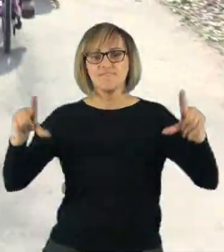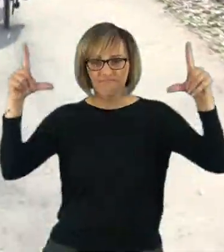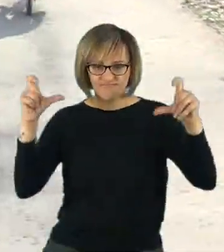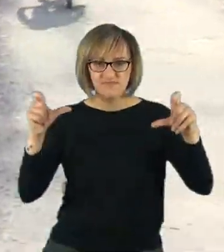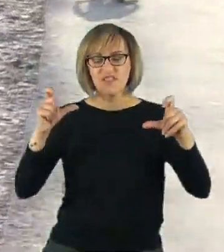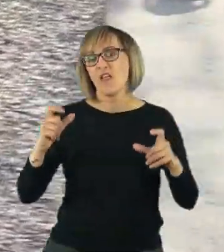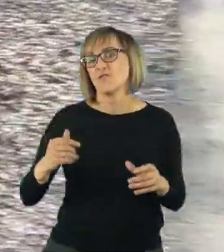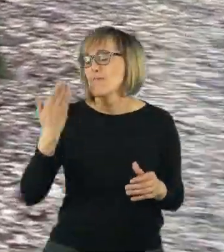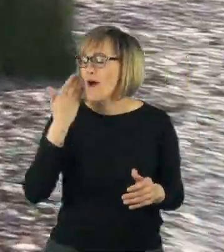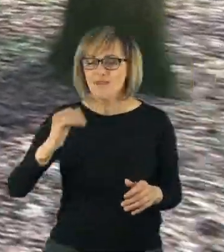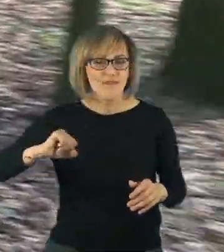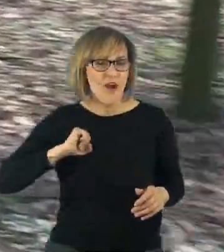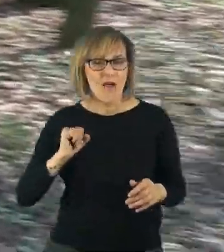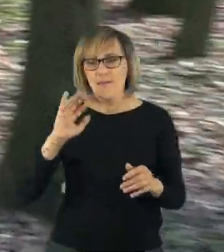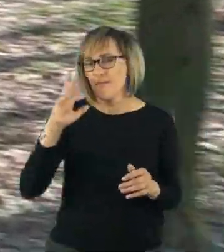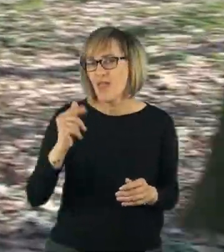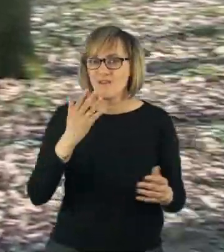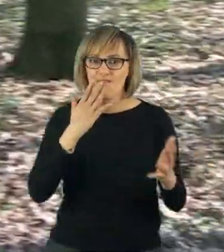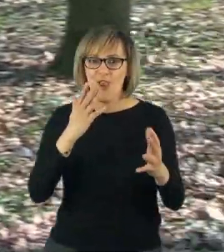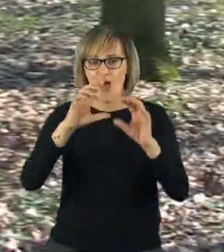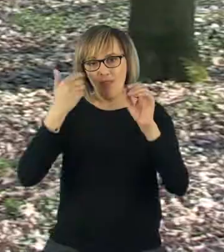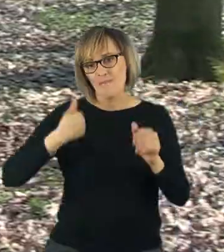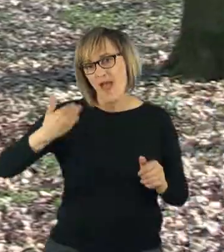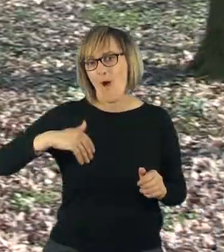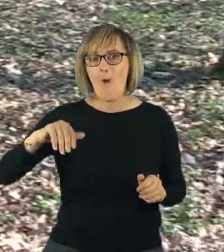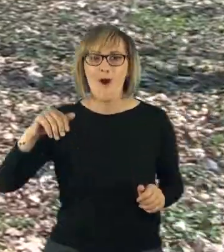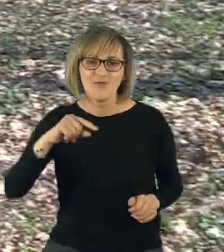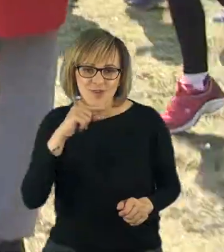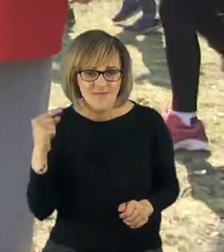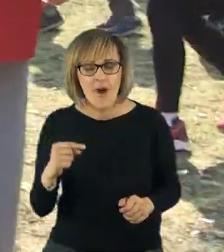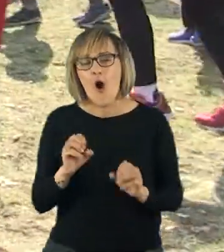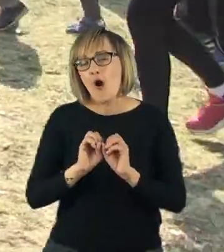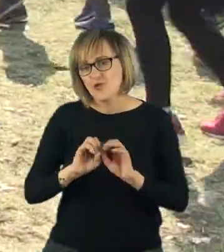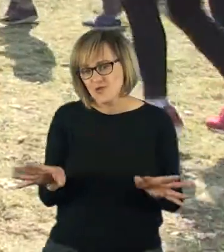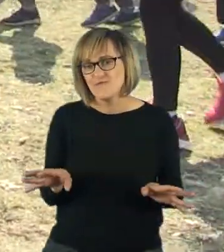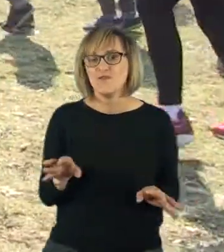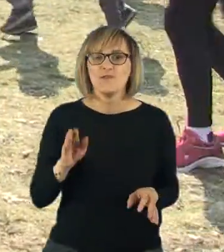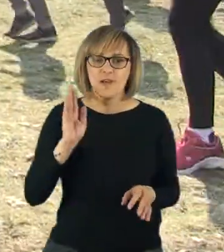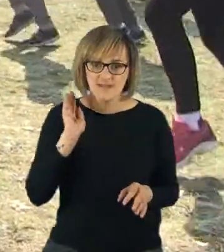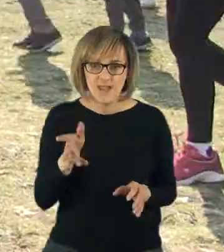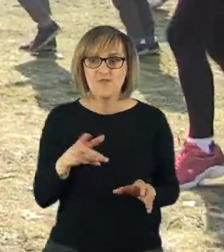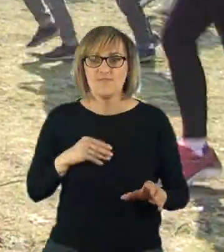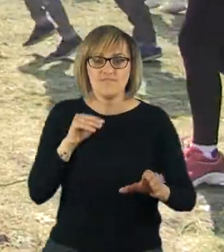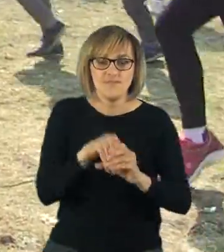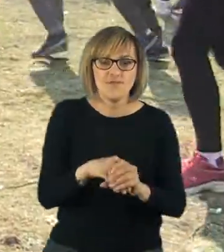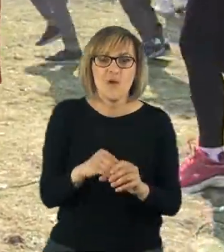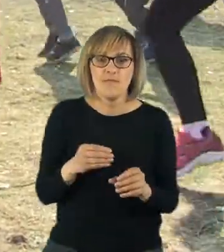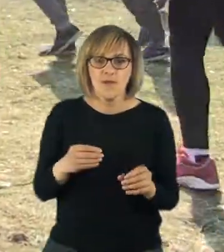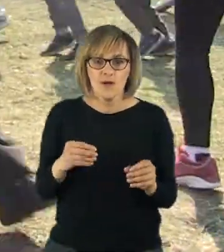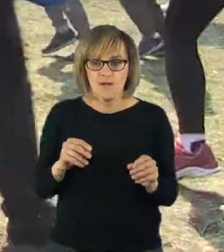naprawdę piękne, fajne zdjęcie. No oczywiście sam udział tutaj jest